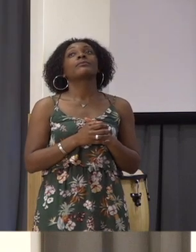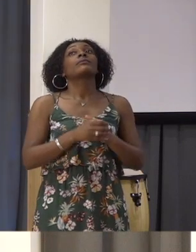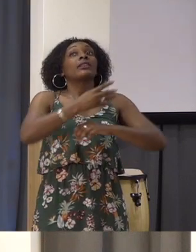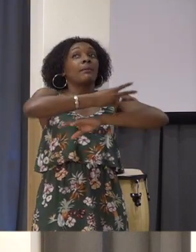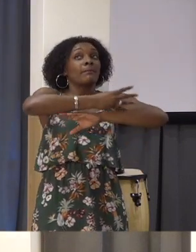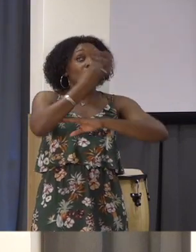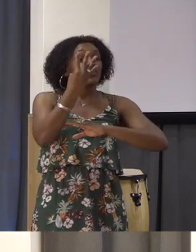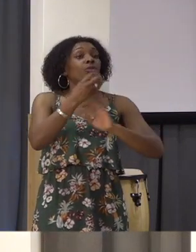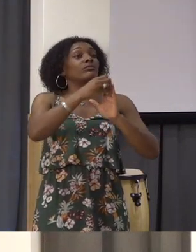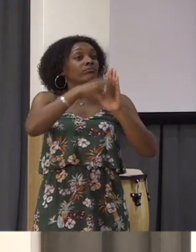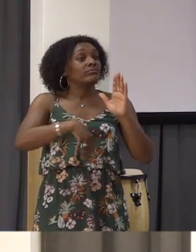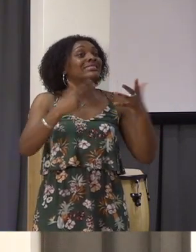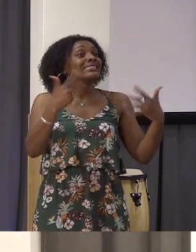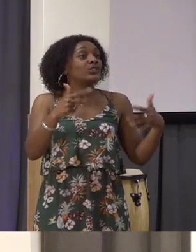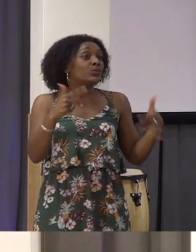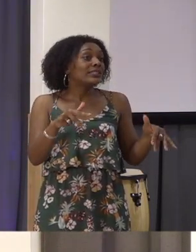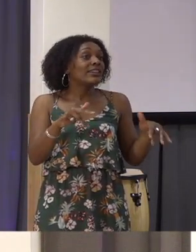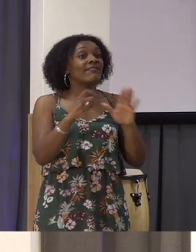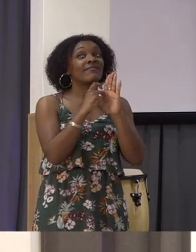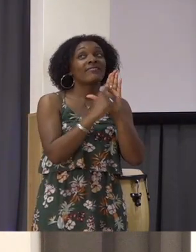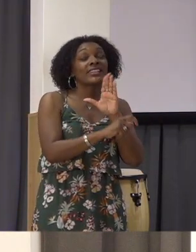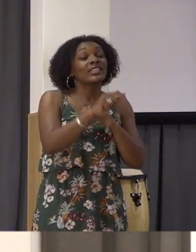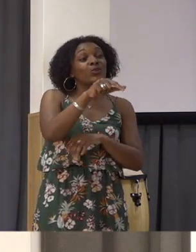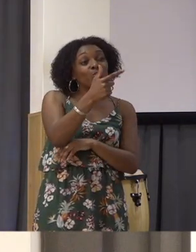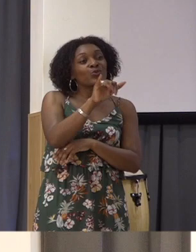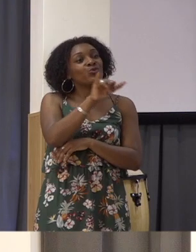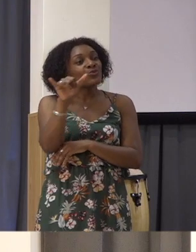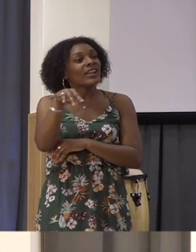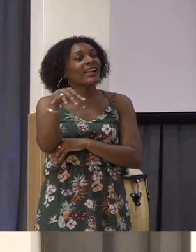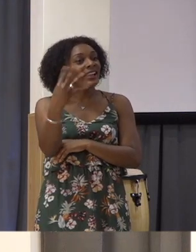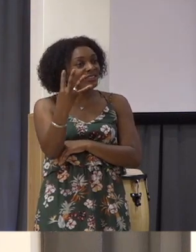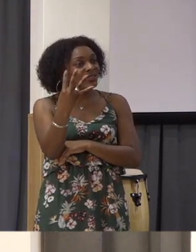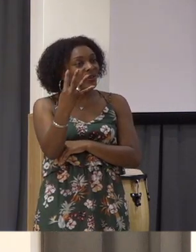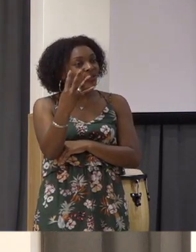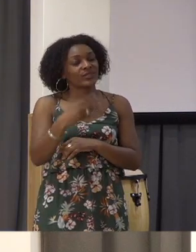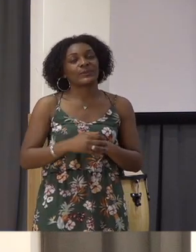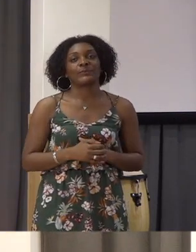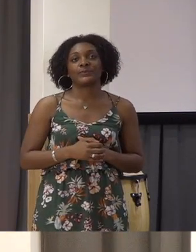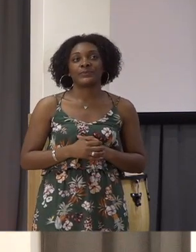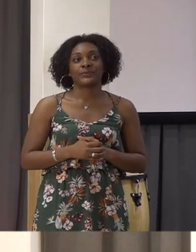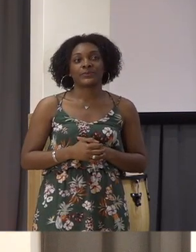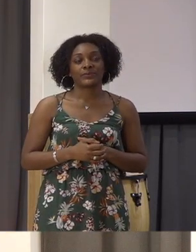Matthieu, chapitre 18, à partir du verset 12 jusqu'au verset 14.